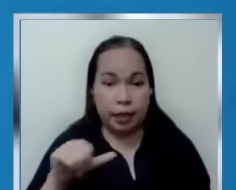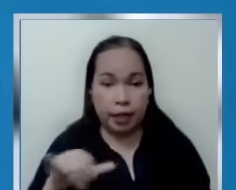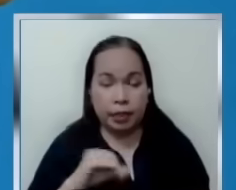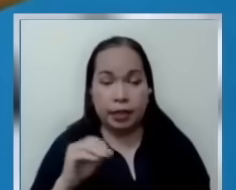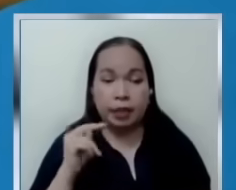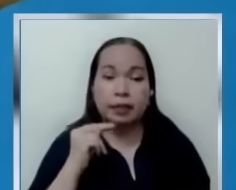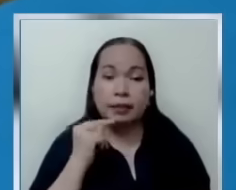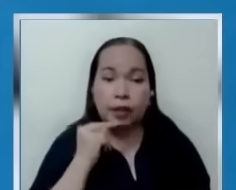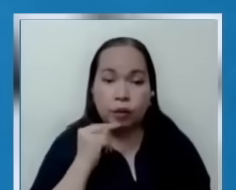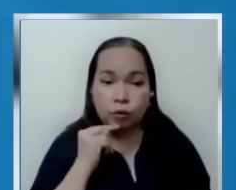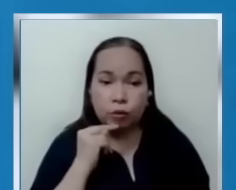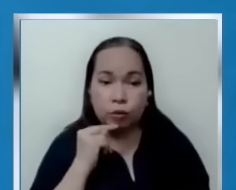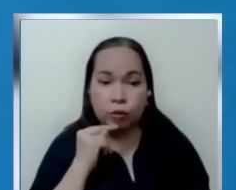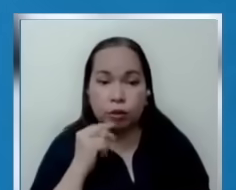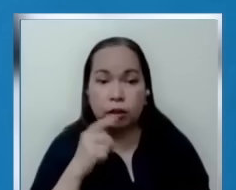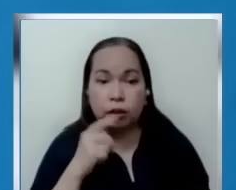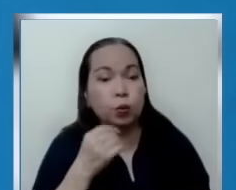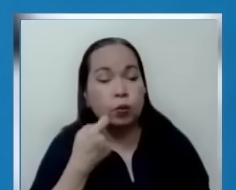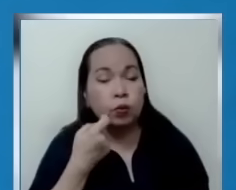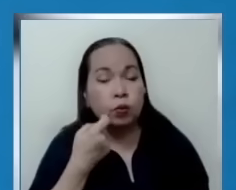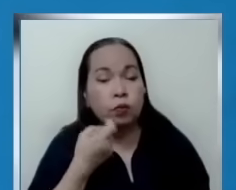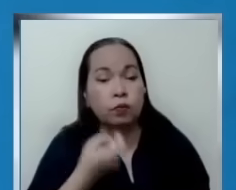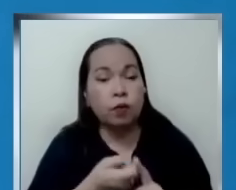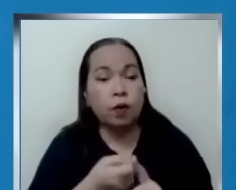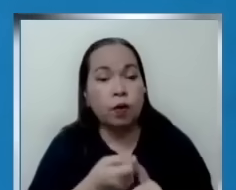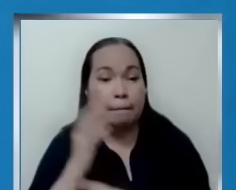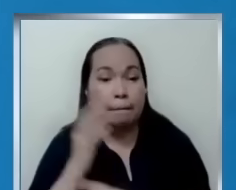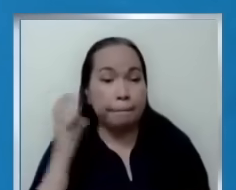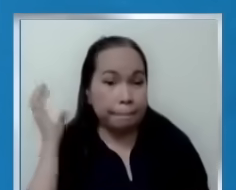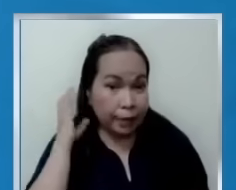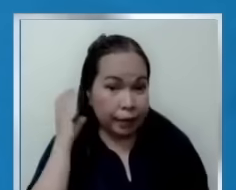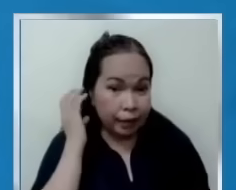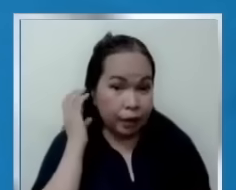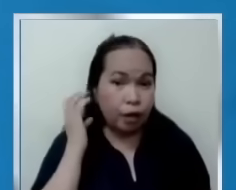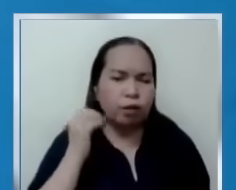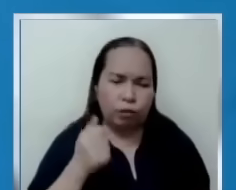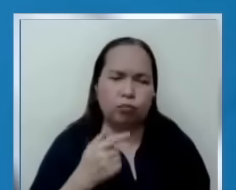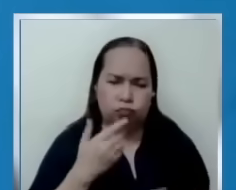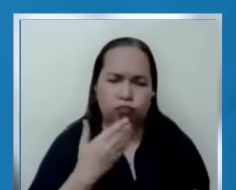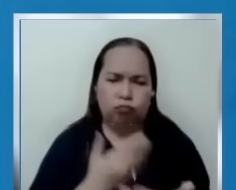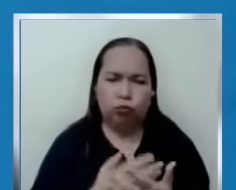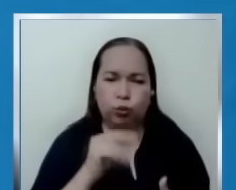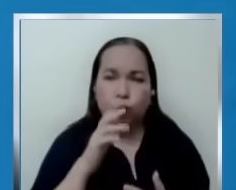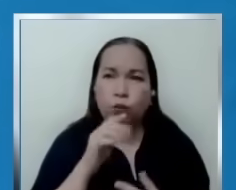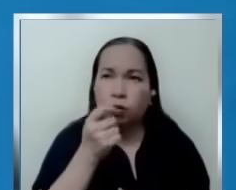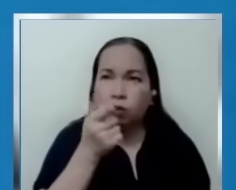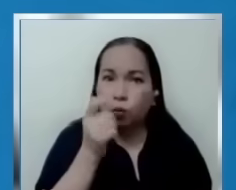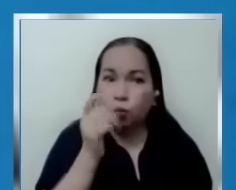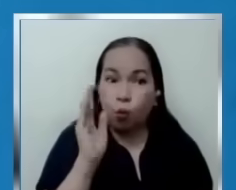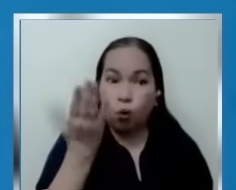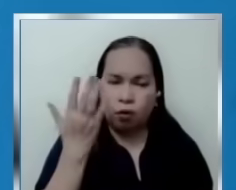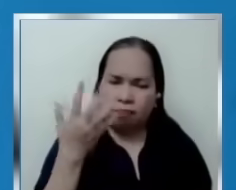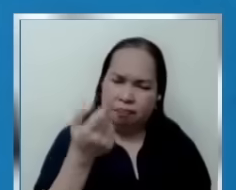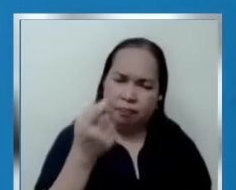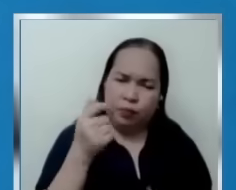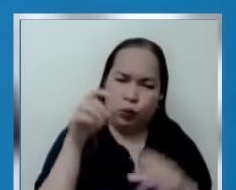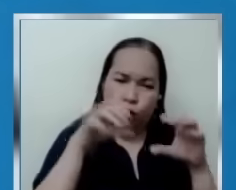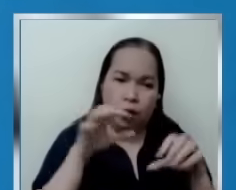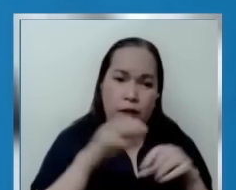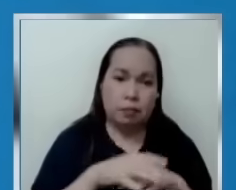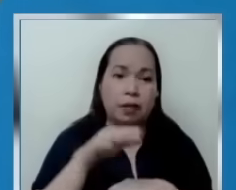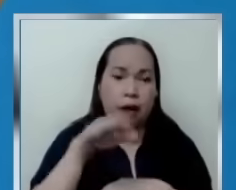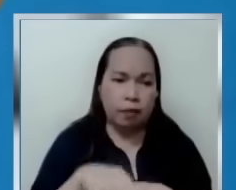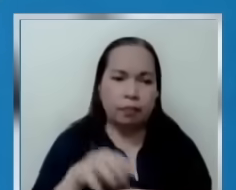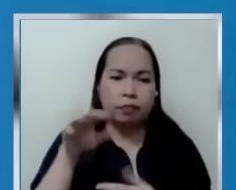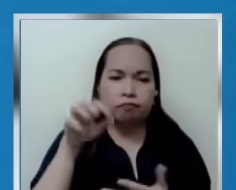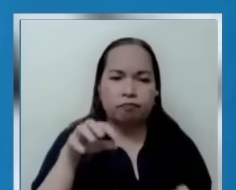mga taga Mindanao naman ho, good news dahil mababa ang tsansa ng ulan sa umaga. Pero sa hapon, may mga kalat-kalat na naulan sa ilang